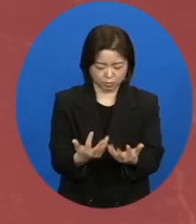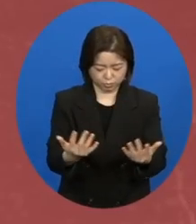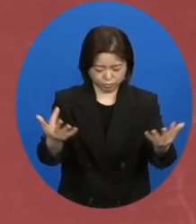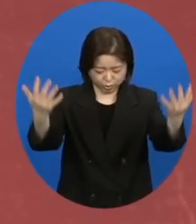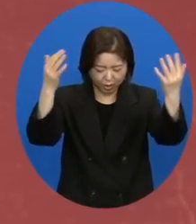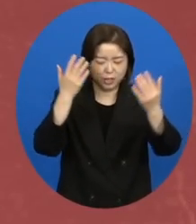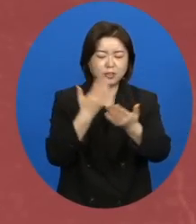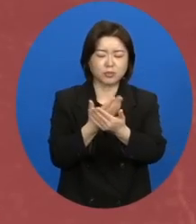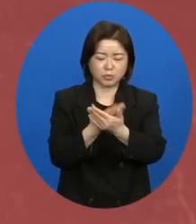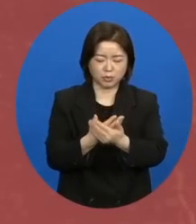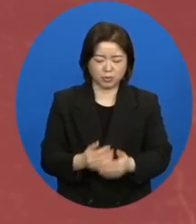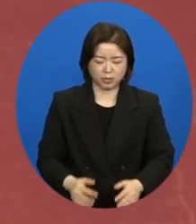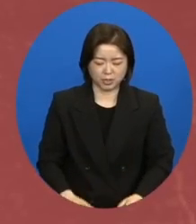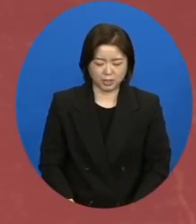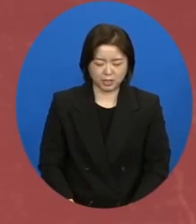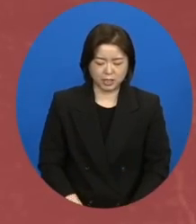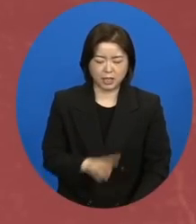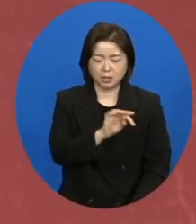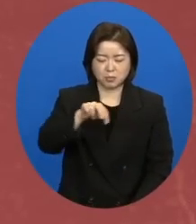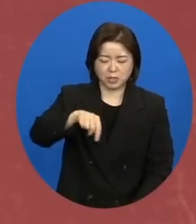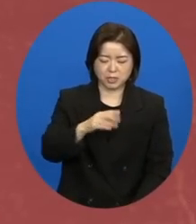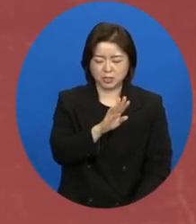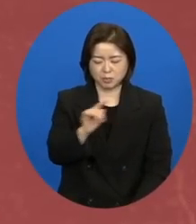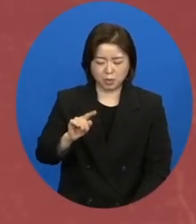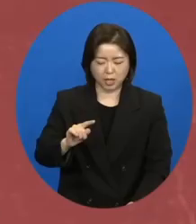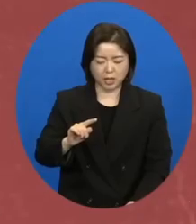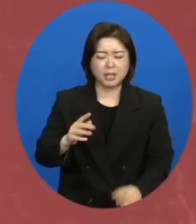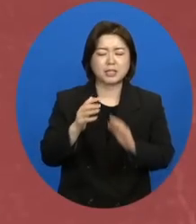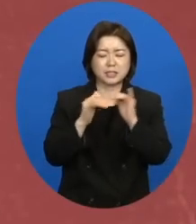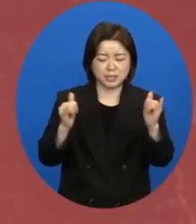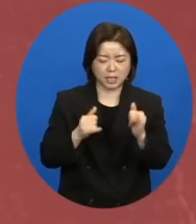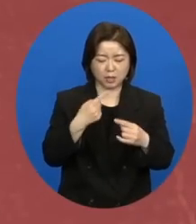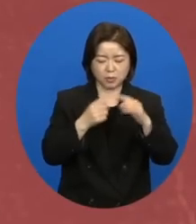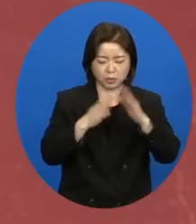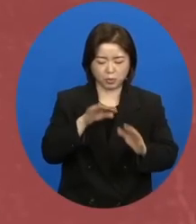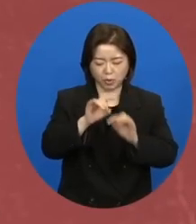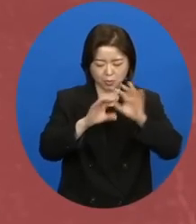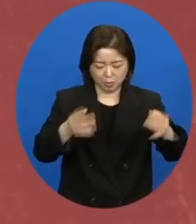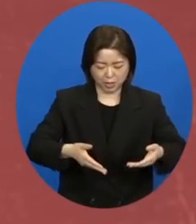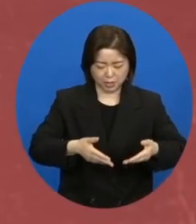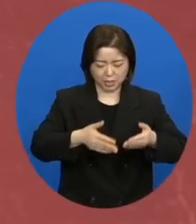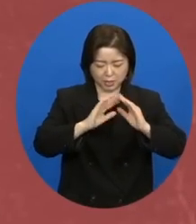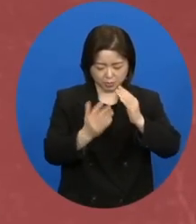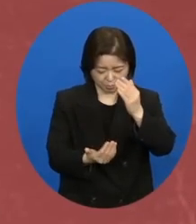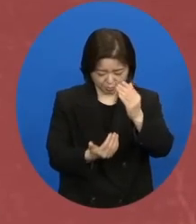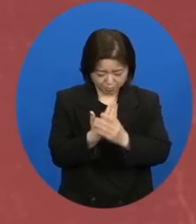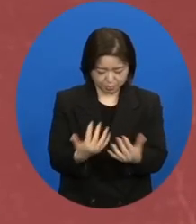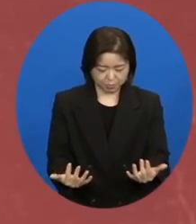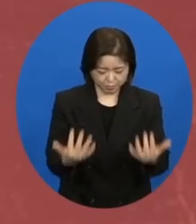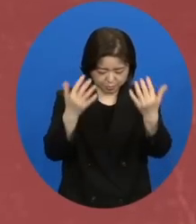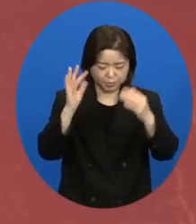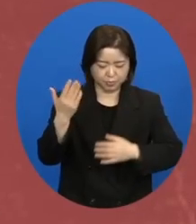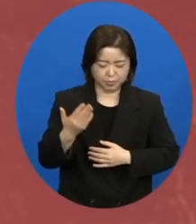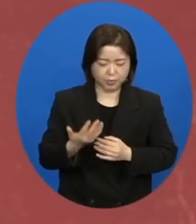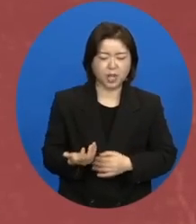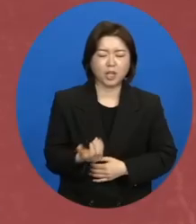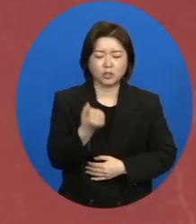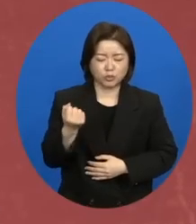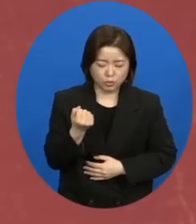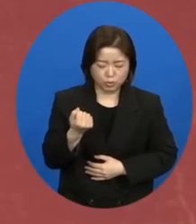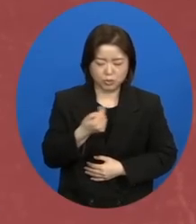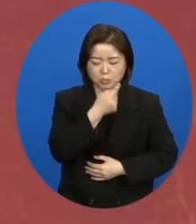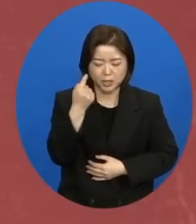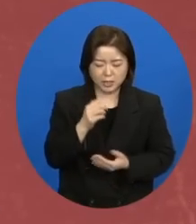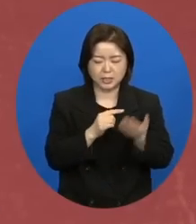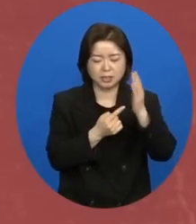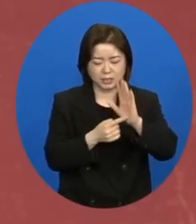하옵소서. 미스와 용사들이 교회마다 일어나게 하옵소서. 누림의 증거를 보게